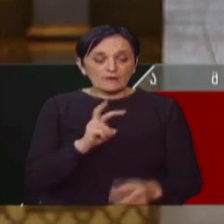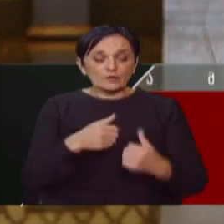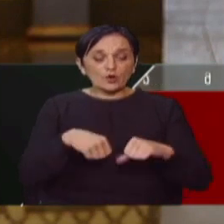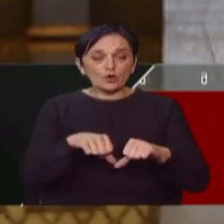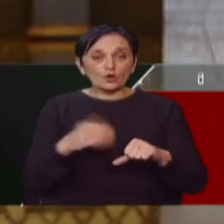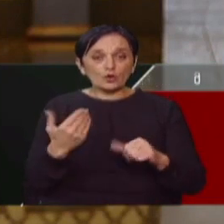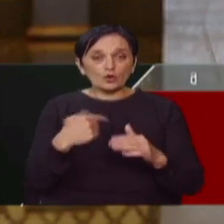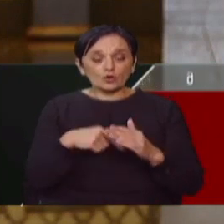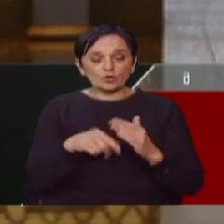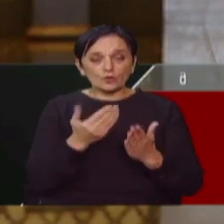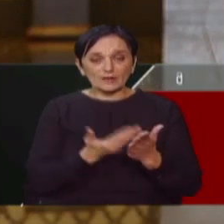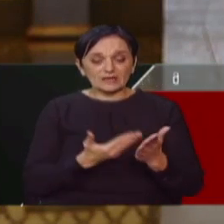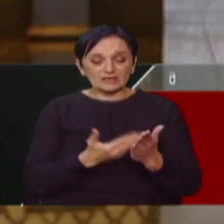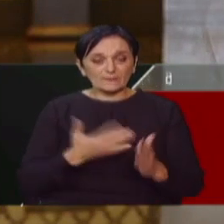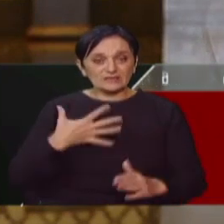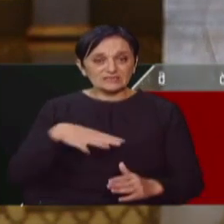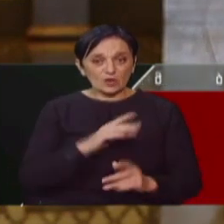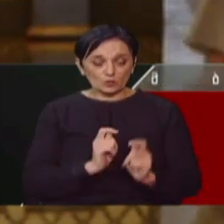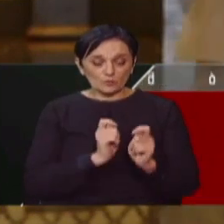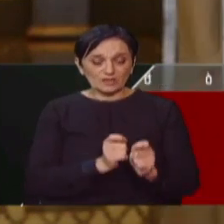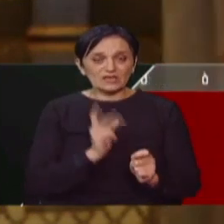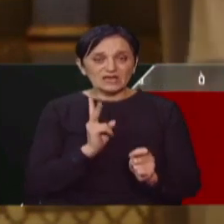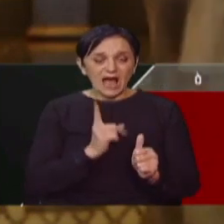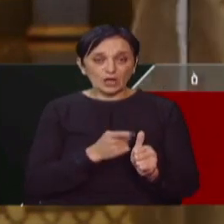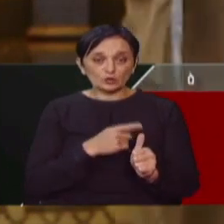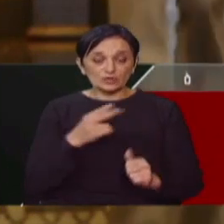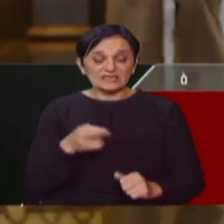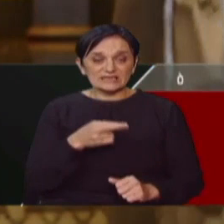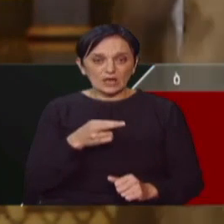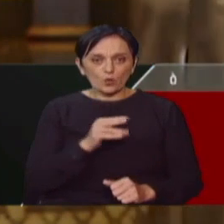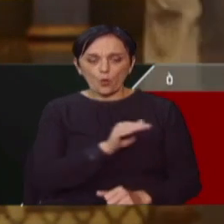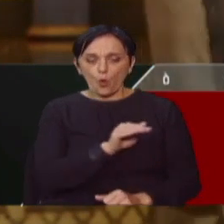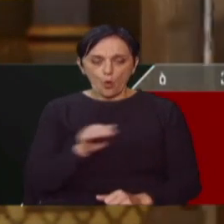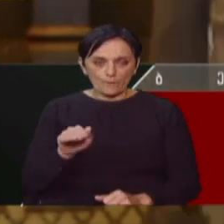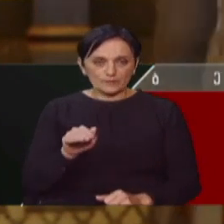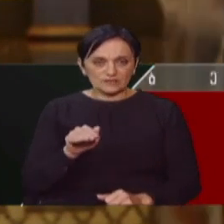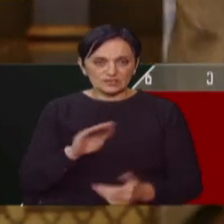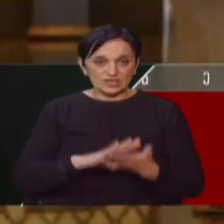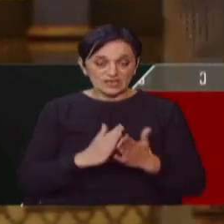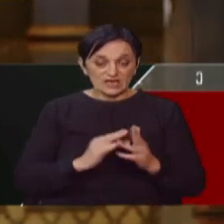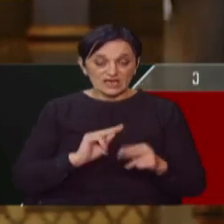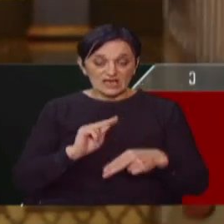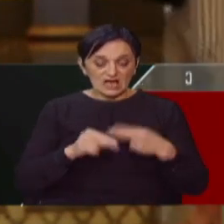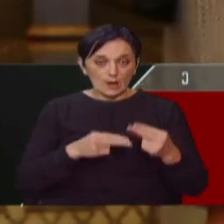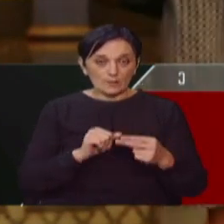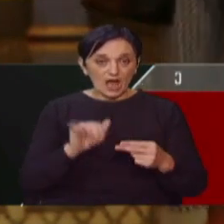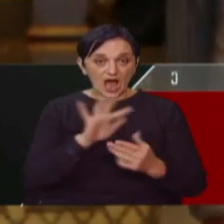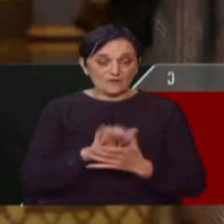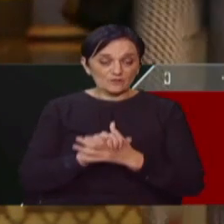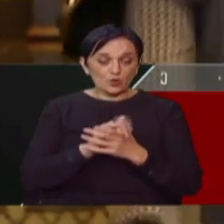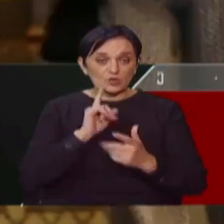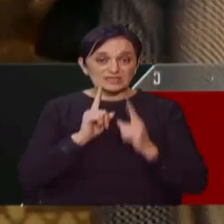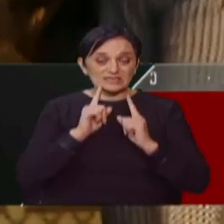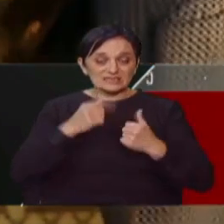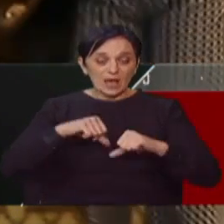ევროკომისიის მიერ გაცემული რეკომენდაცია, რომ საქართველოს მიენიჭოს კანდიდატის სტატუსი დეკემბერში ოფიციალურად გაფორმდება უკვე ევროკავშირის